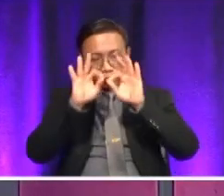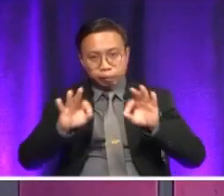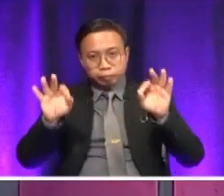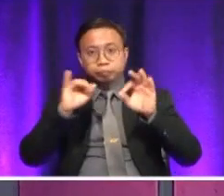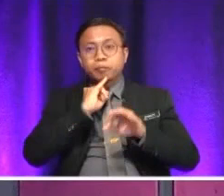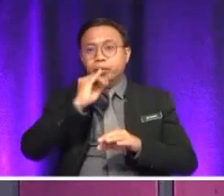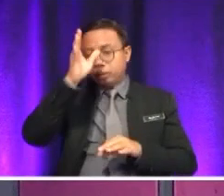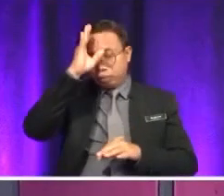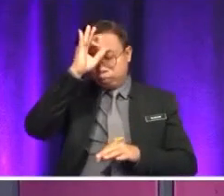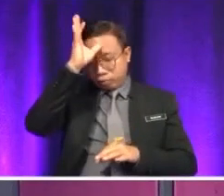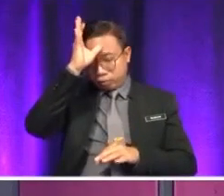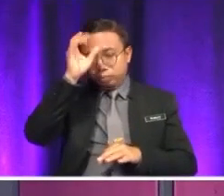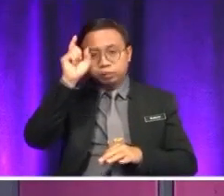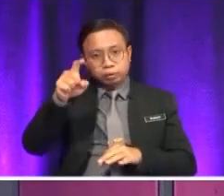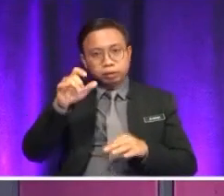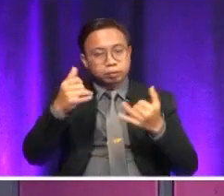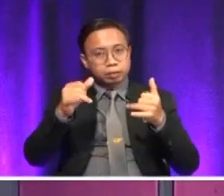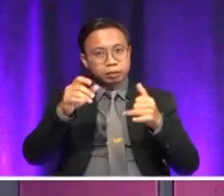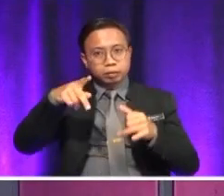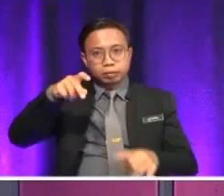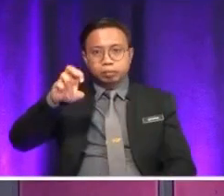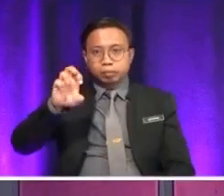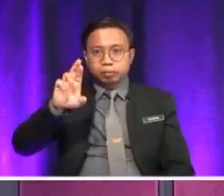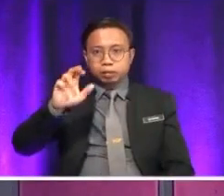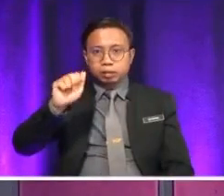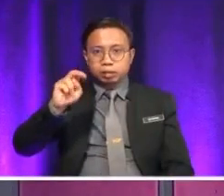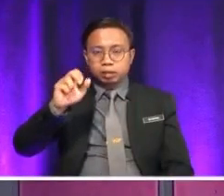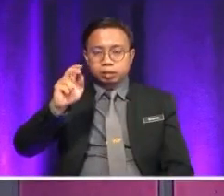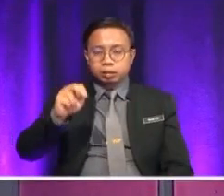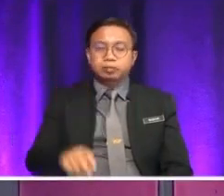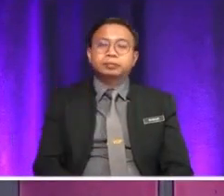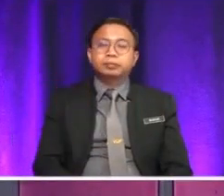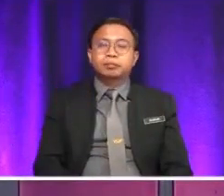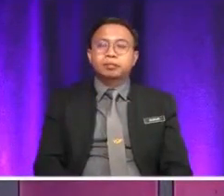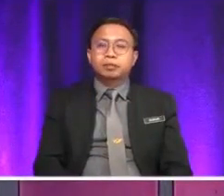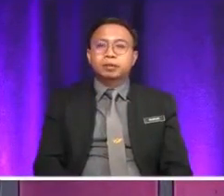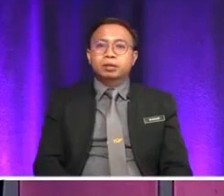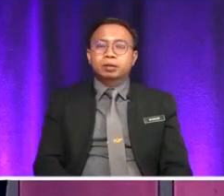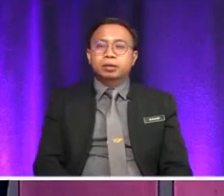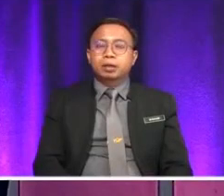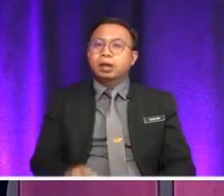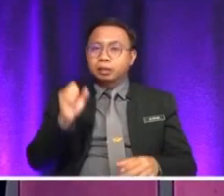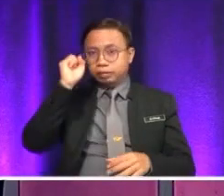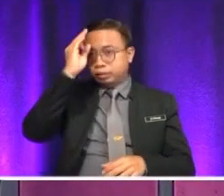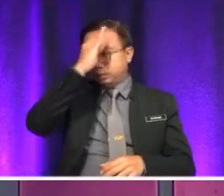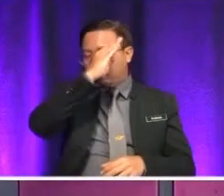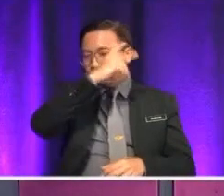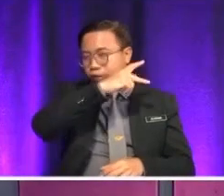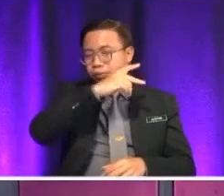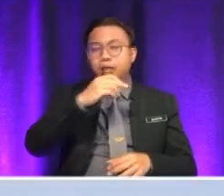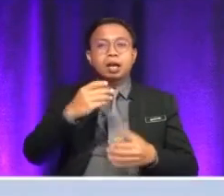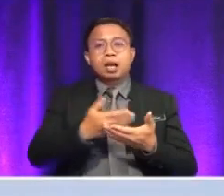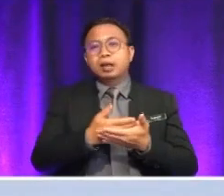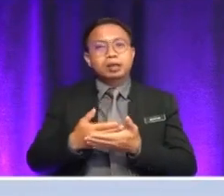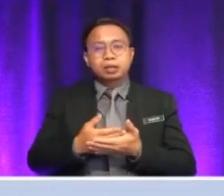kena main peranan. Itu adalah kata kesanlah konflik. Okey, yang seterusnya adalah tingkah laku anak yang suka bergaduh